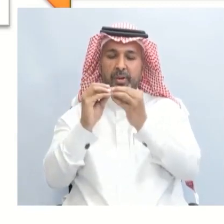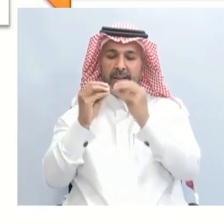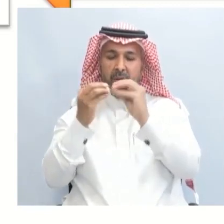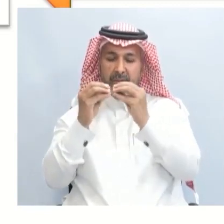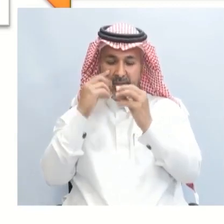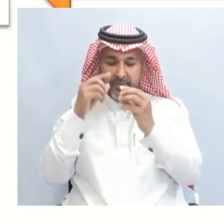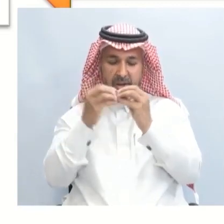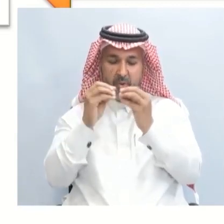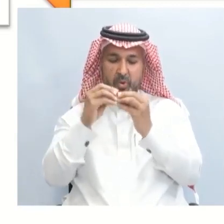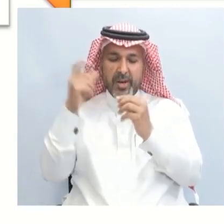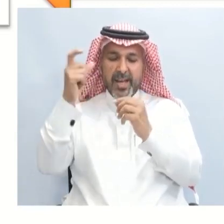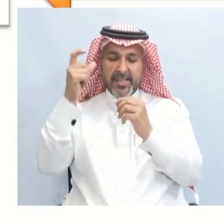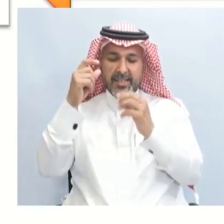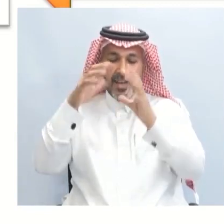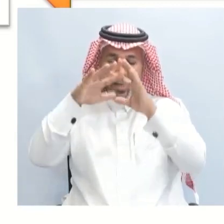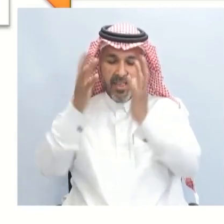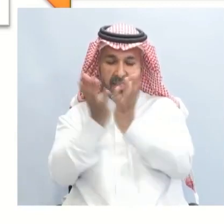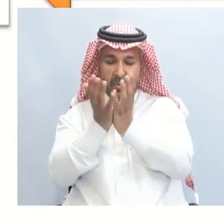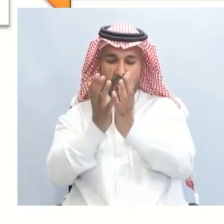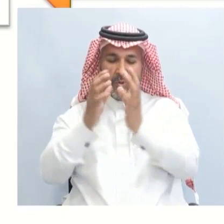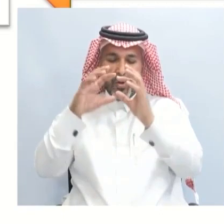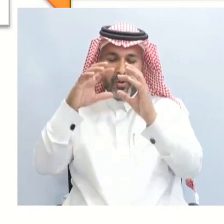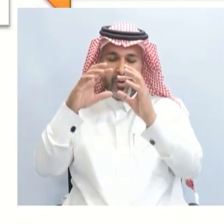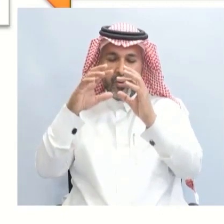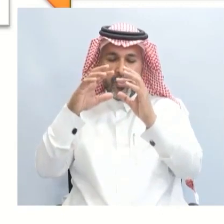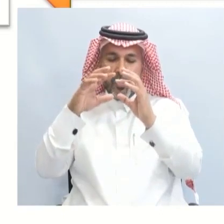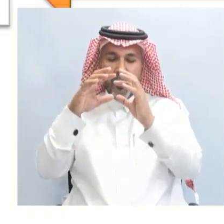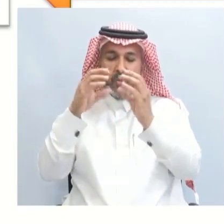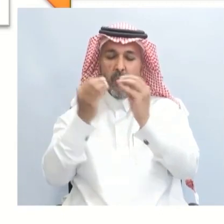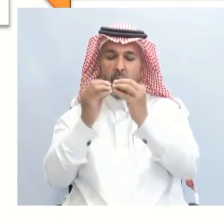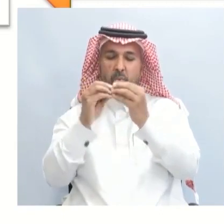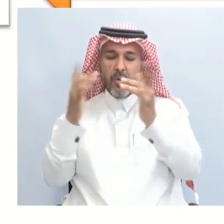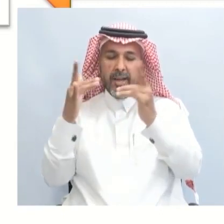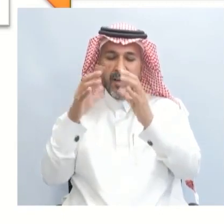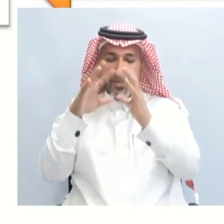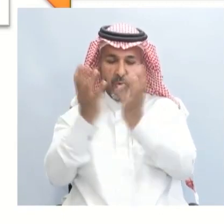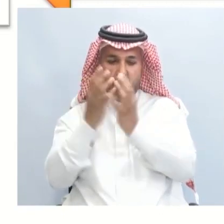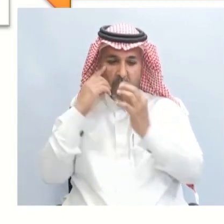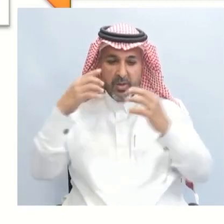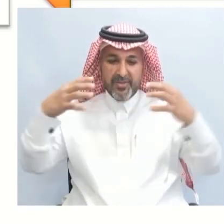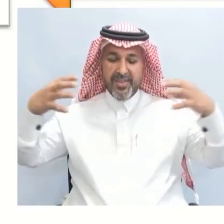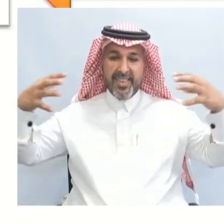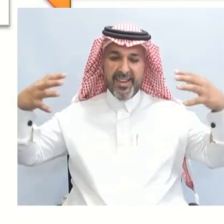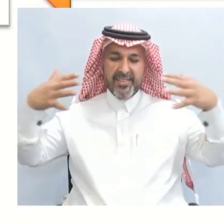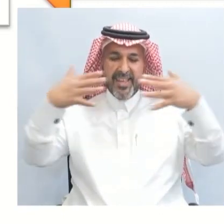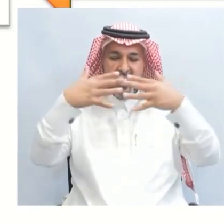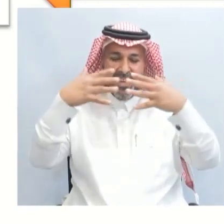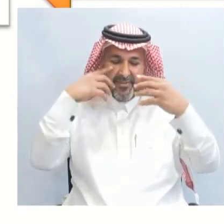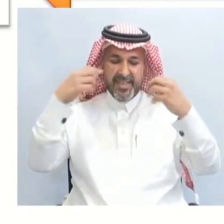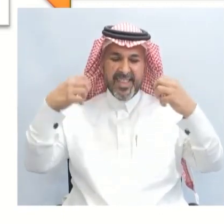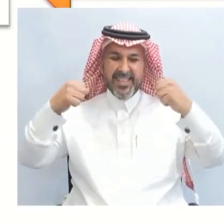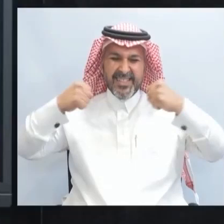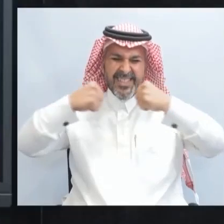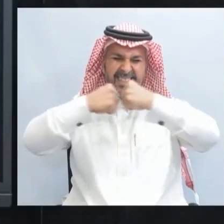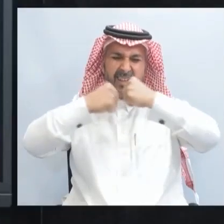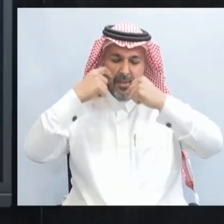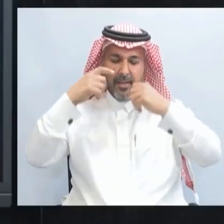يبدو لك هناك مسافه بينهما اف1 واف ت استطيع ان الخص لك مفهوم هذه الصوره كما انا